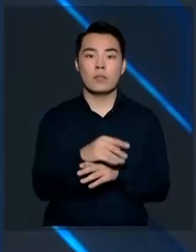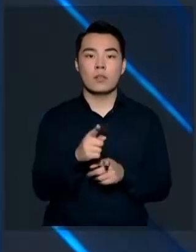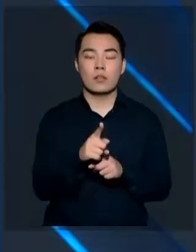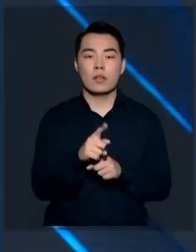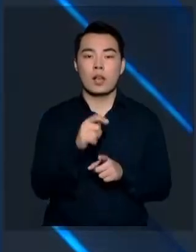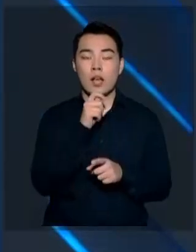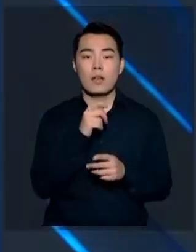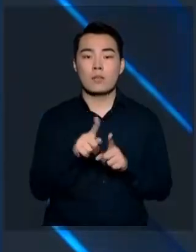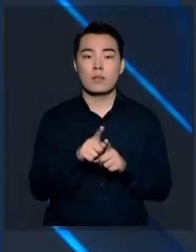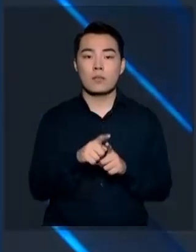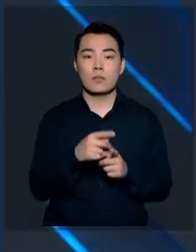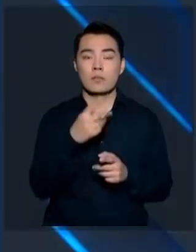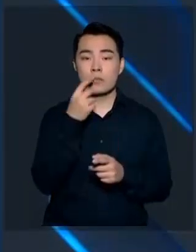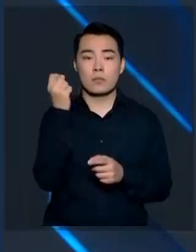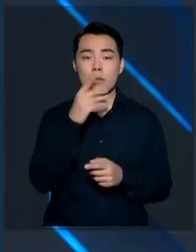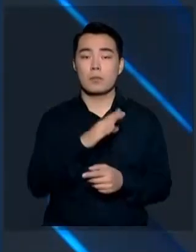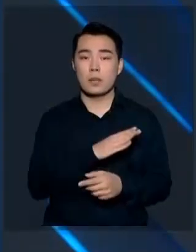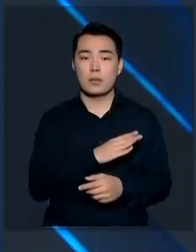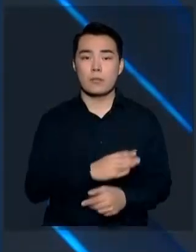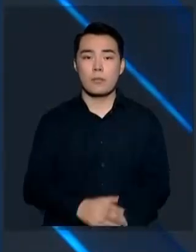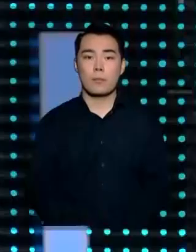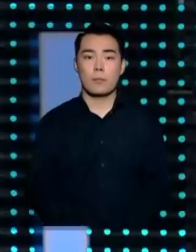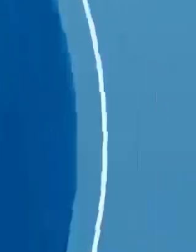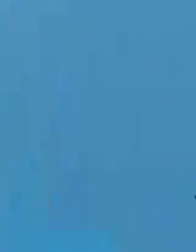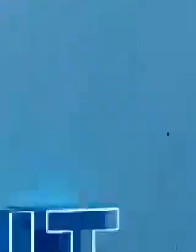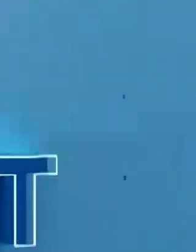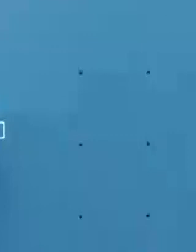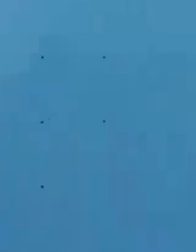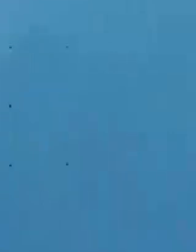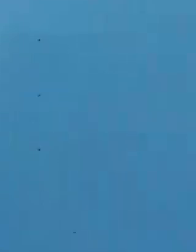мырзамен сұхбаттасқан ет тыңдап көрелік.